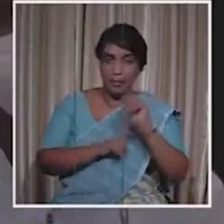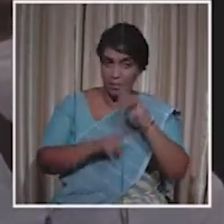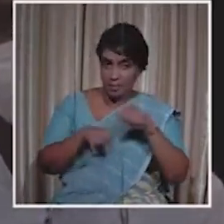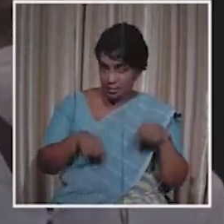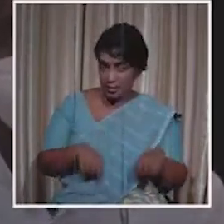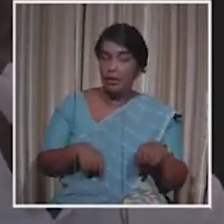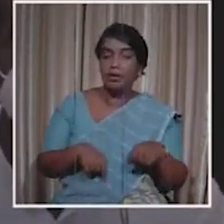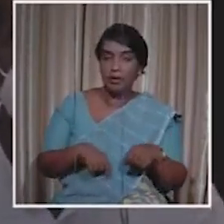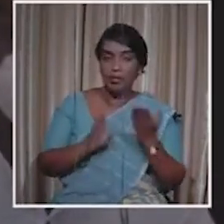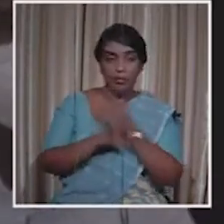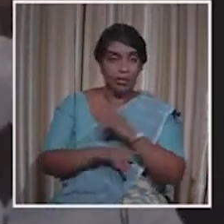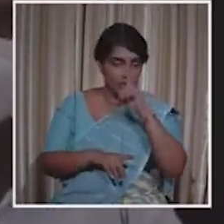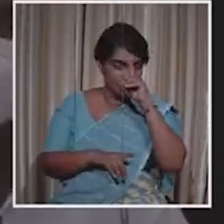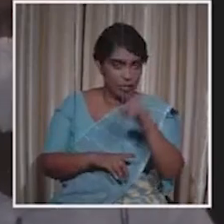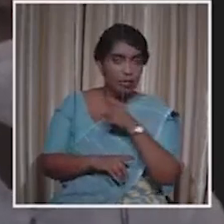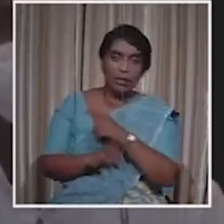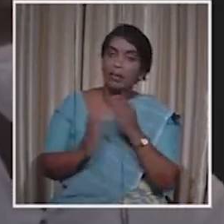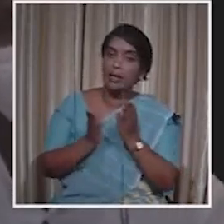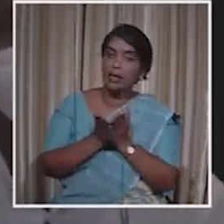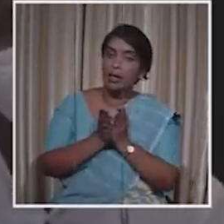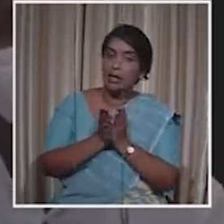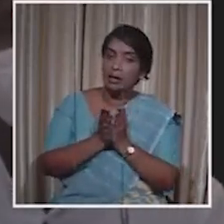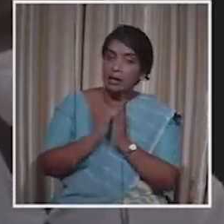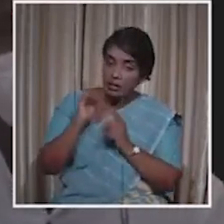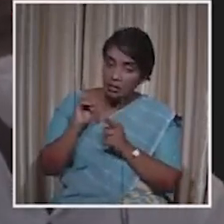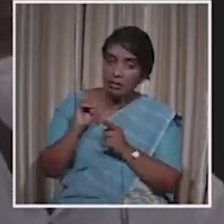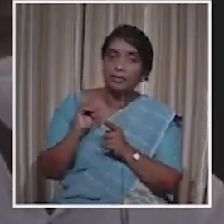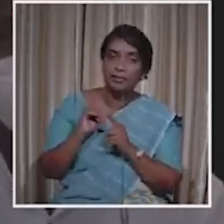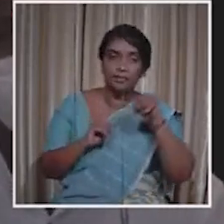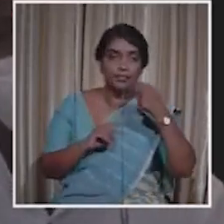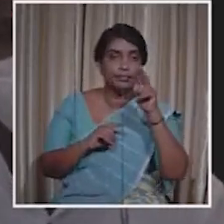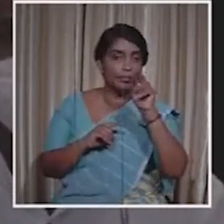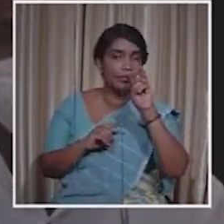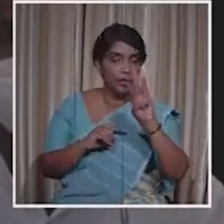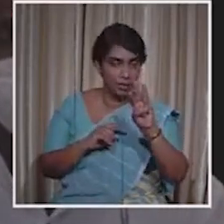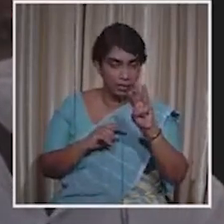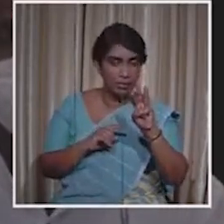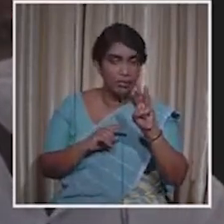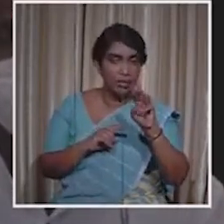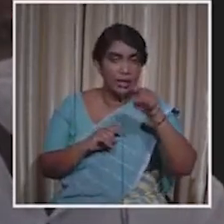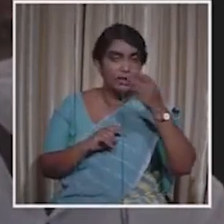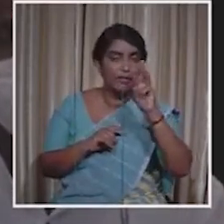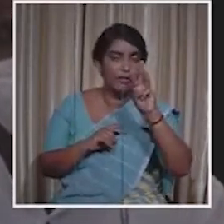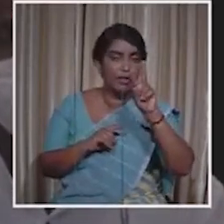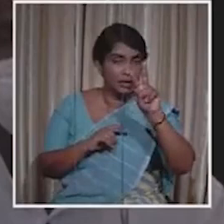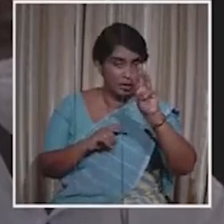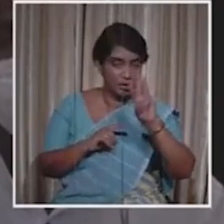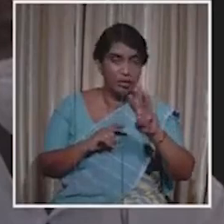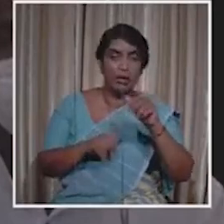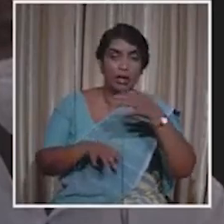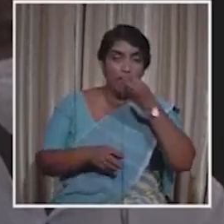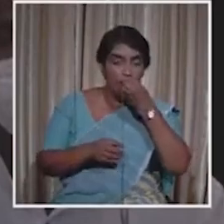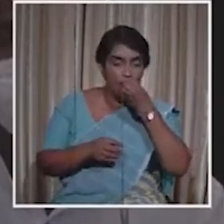வாரம் சட்டசபையிலே அறிவித்து 123 கோடி ரூபாய்களுக்கு மேற்பட்ட உணவுப் பொருட்கள், மருந்து பொருட்கள், இன்னொரு